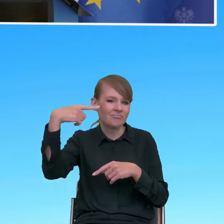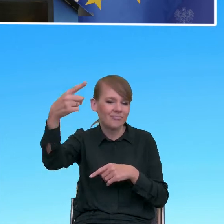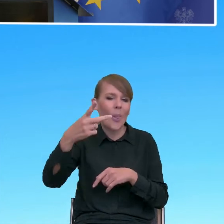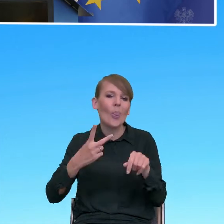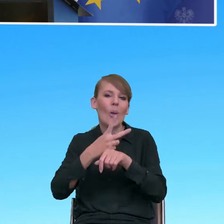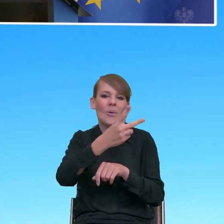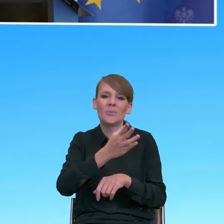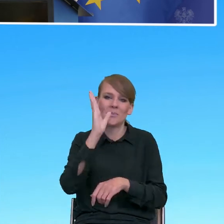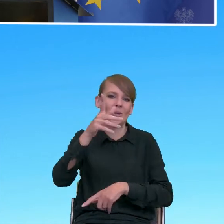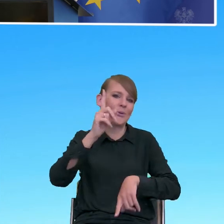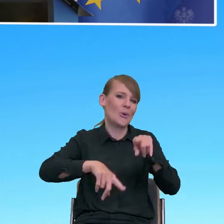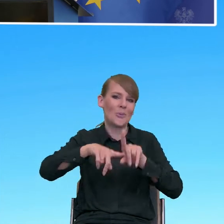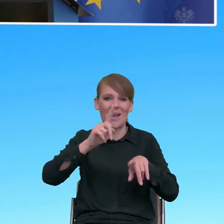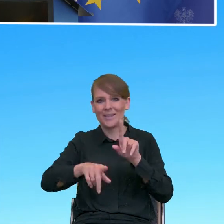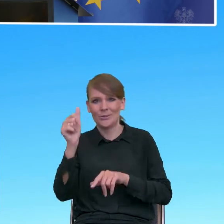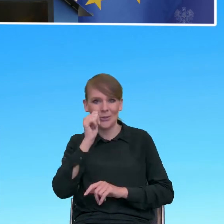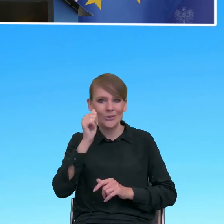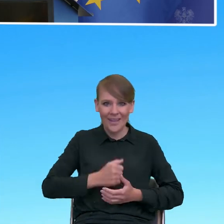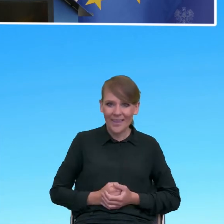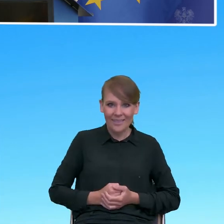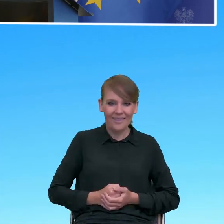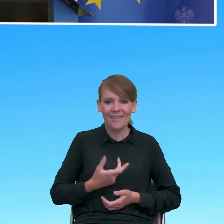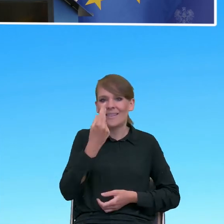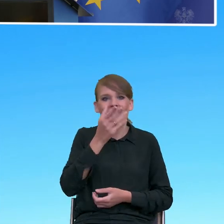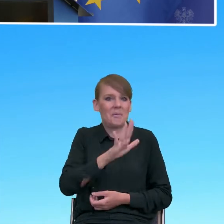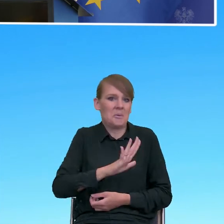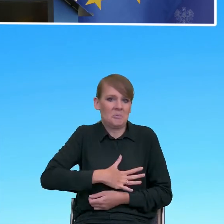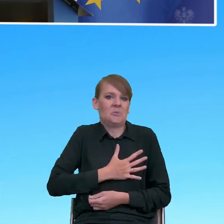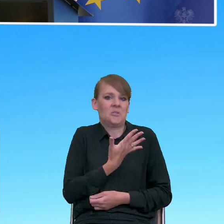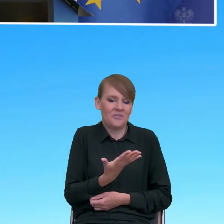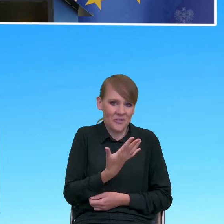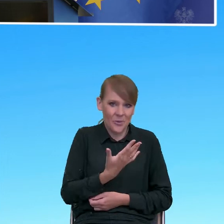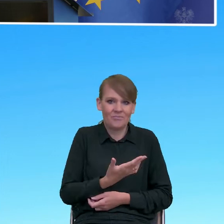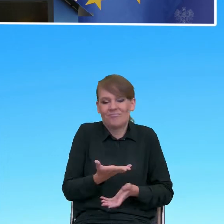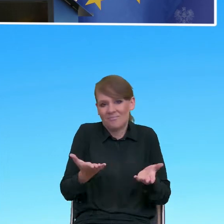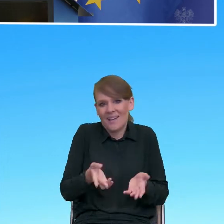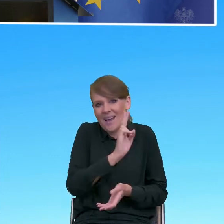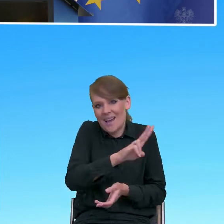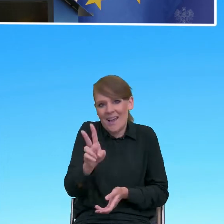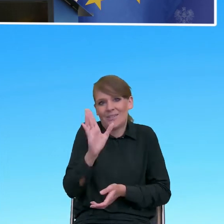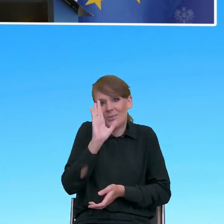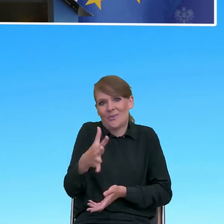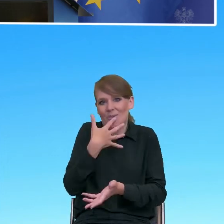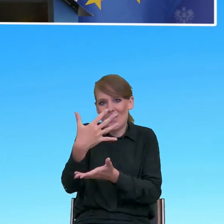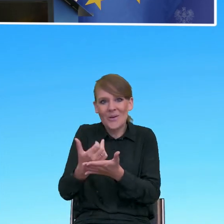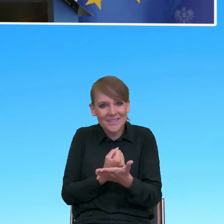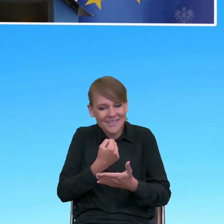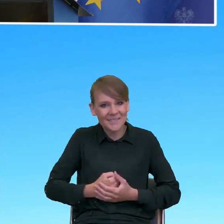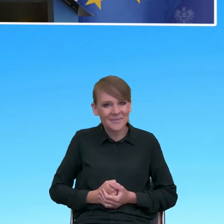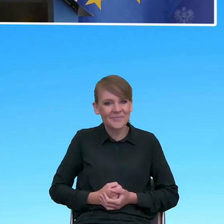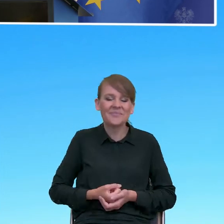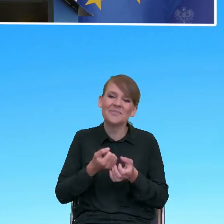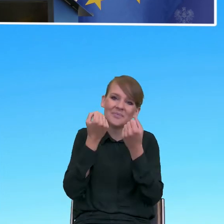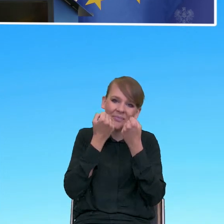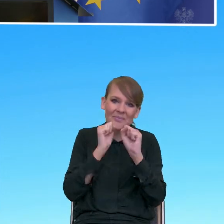się dla nas codziennością i nic nie będzie już nas dziwić i wszyscy z niej po prostu będziemy korzystać.